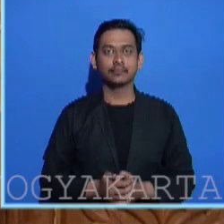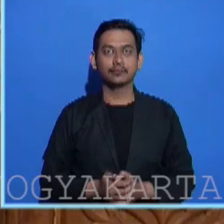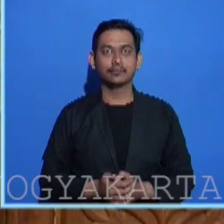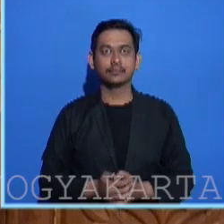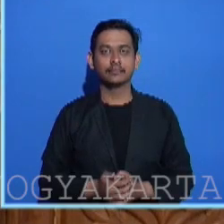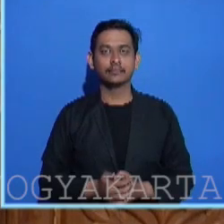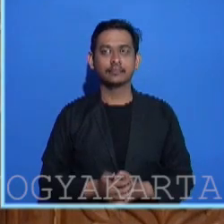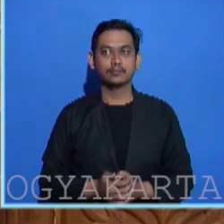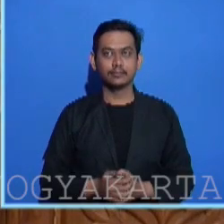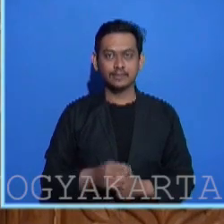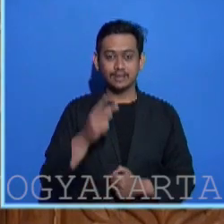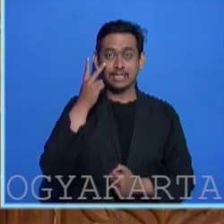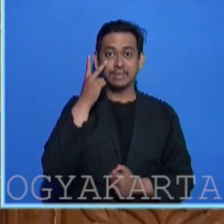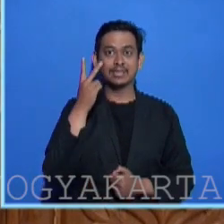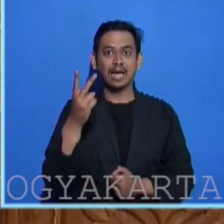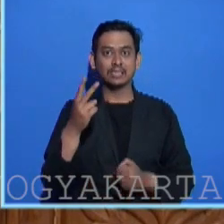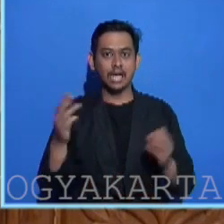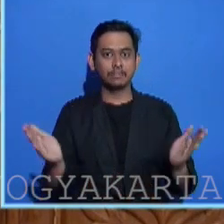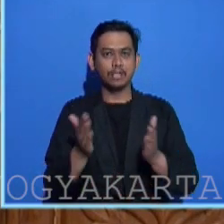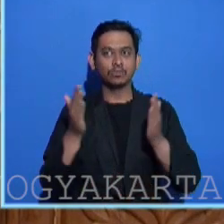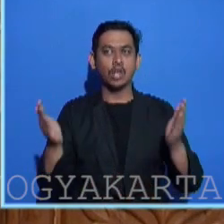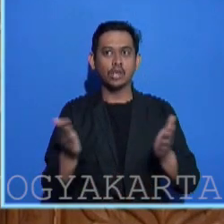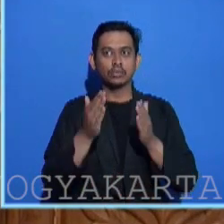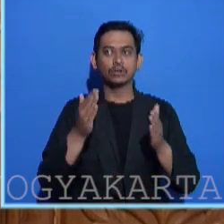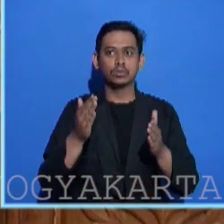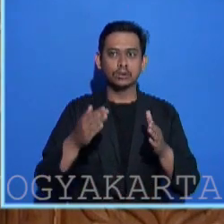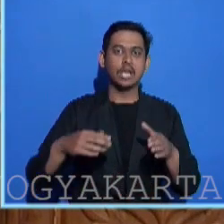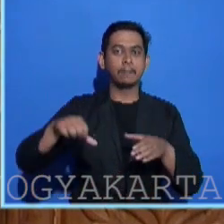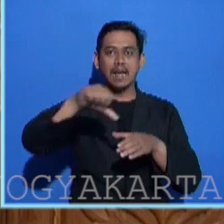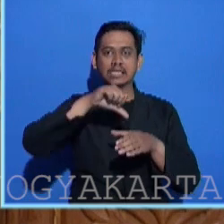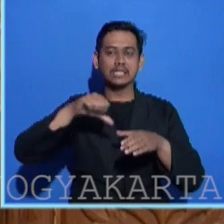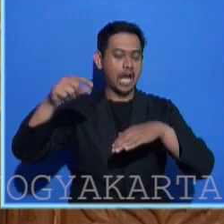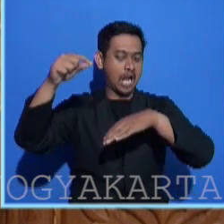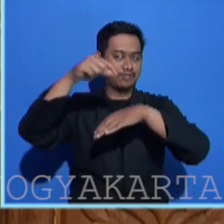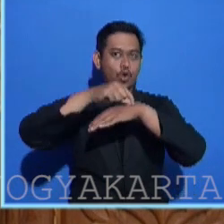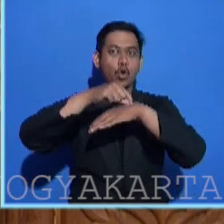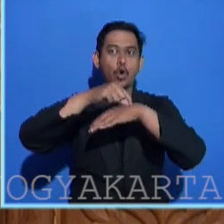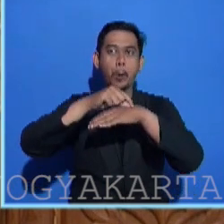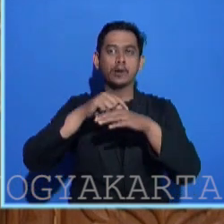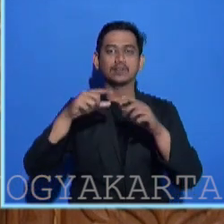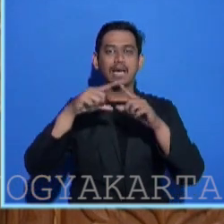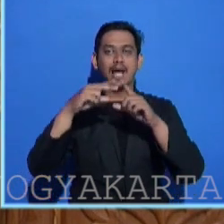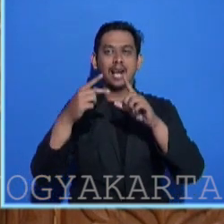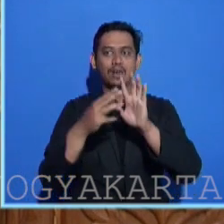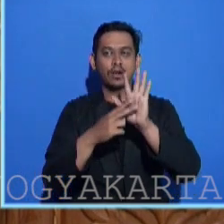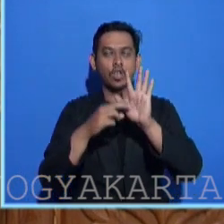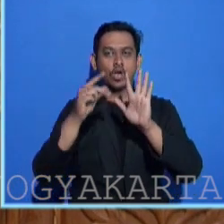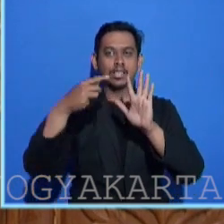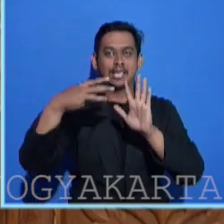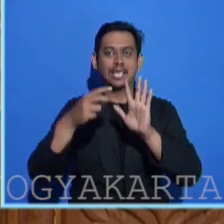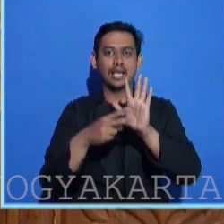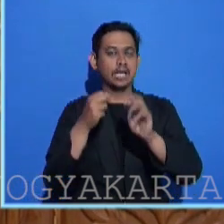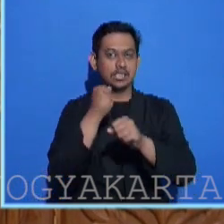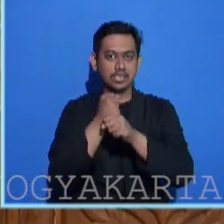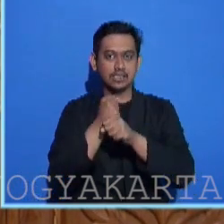para pemirsa budidaya madu klanceng ingkang mikole meniko Benten kalian budidaya madu saking tawon ada dipun